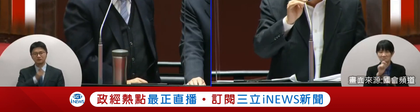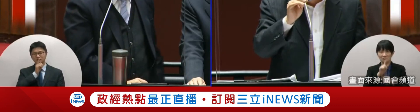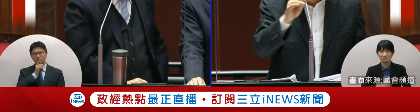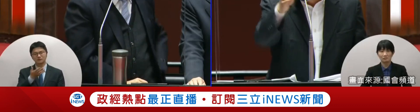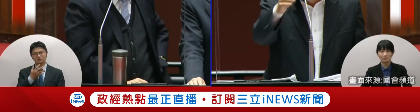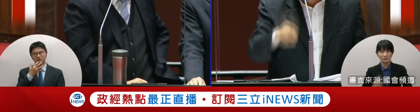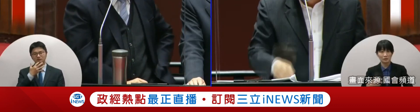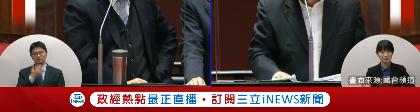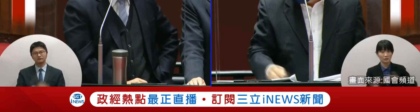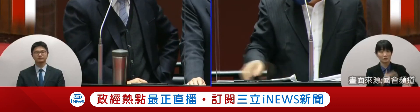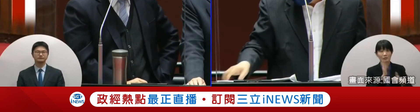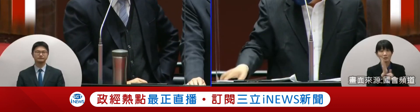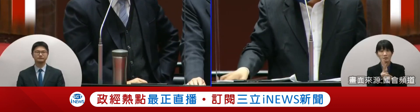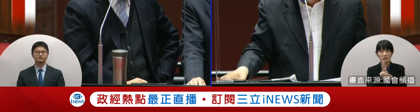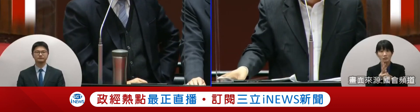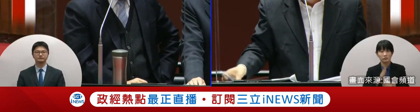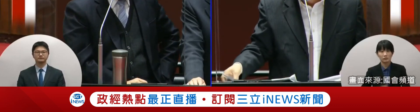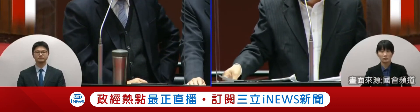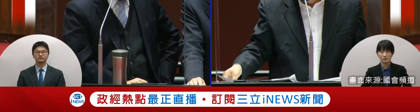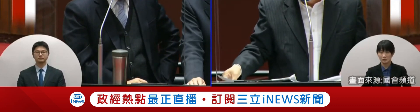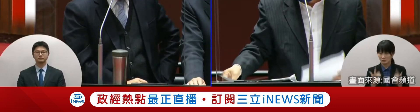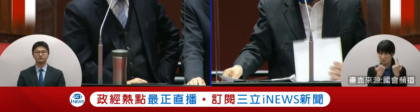态哦，院长，